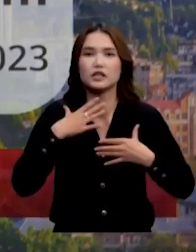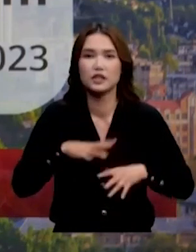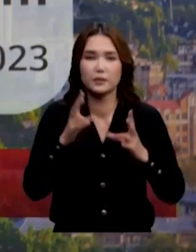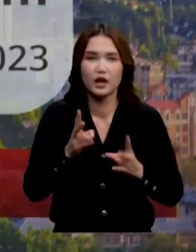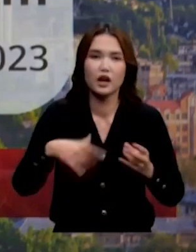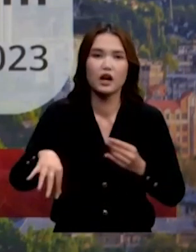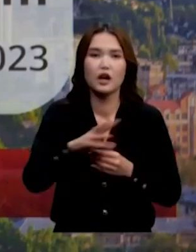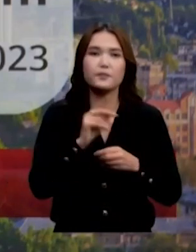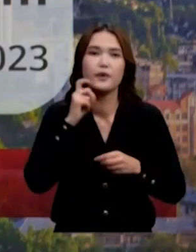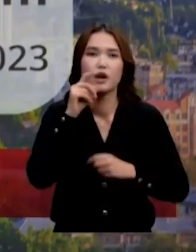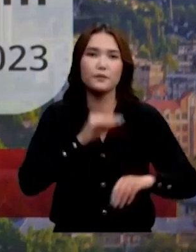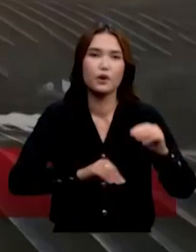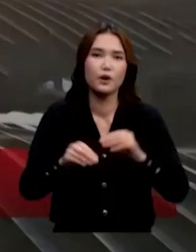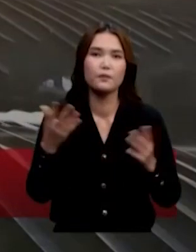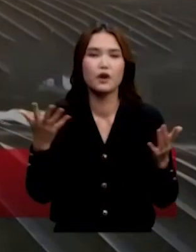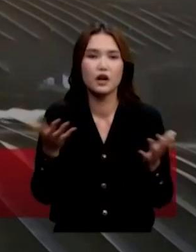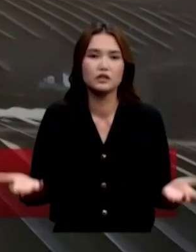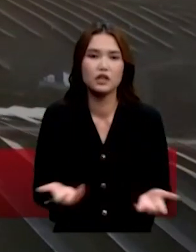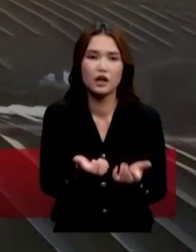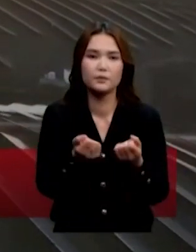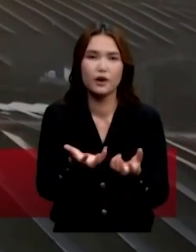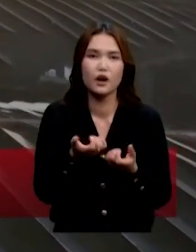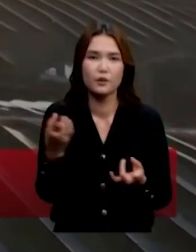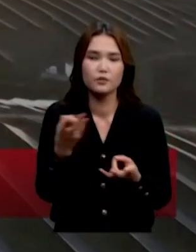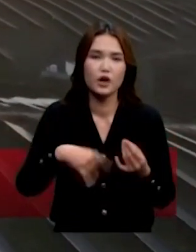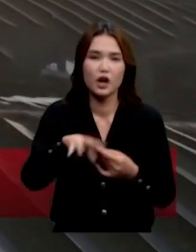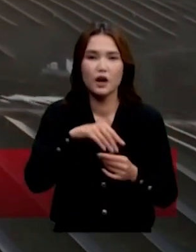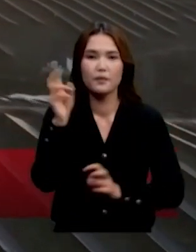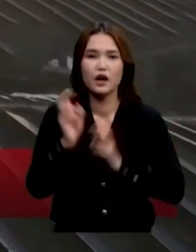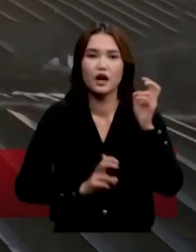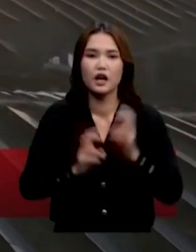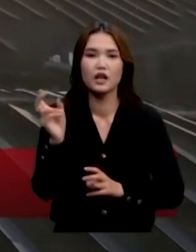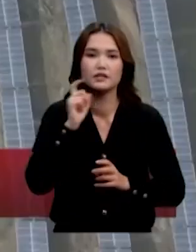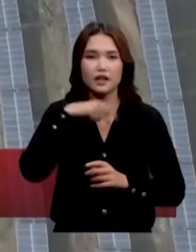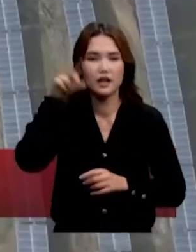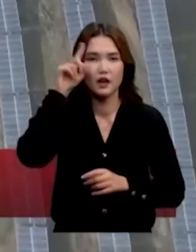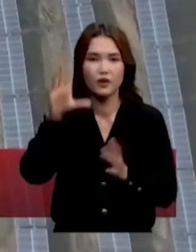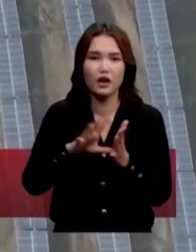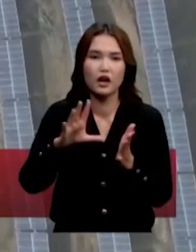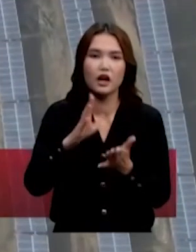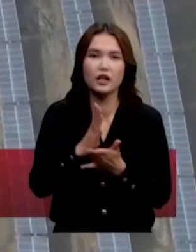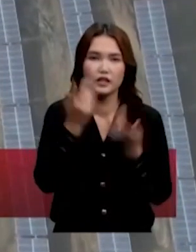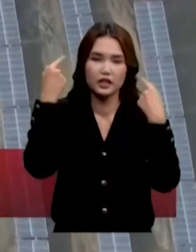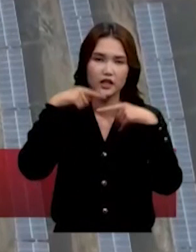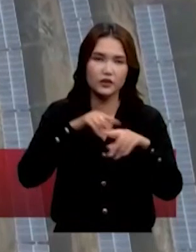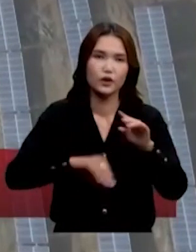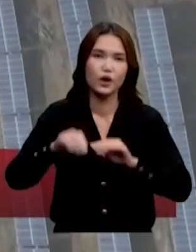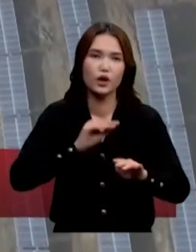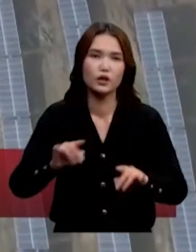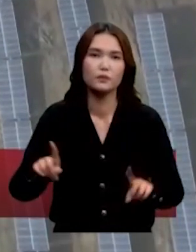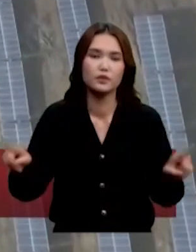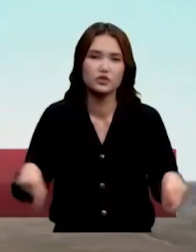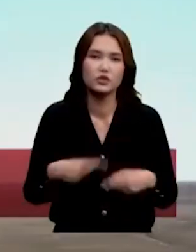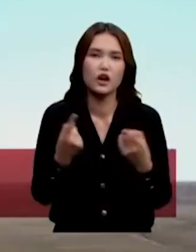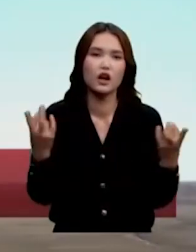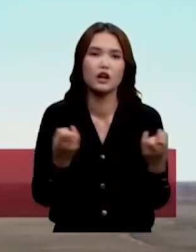барлығын экономикалық тұрғыдан талдау қажет. Қазақстанның энергетика саласы ақсап тұрғаны белгілі. Соның ішінде инфрақұрылым жаңартуды қажет